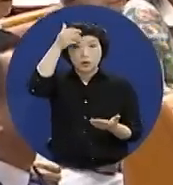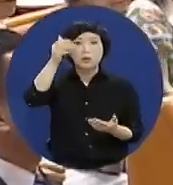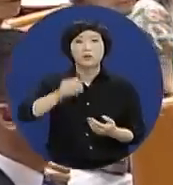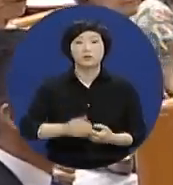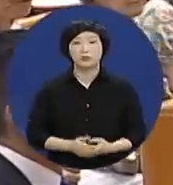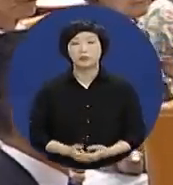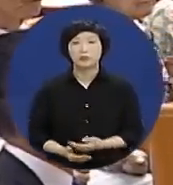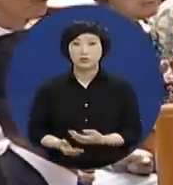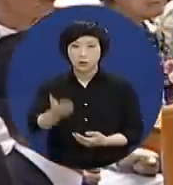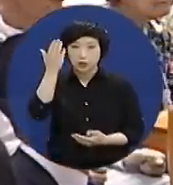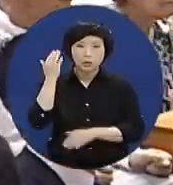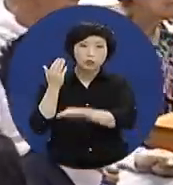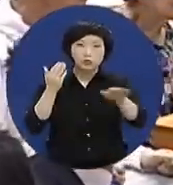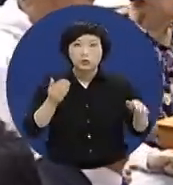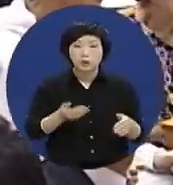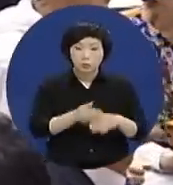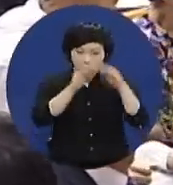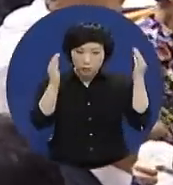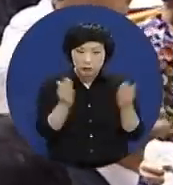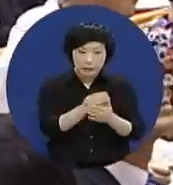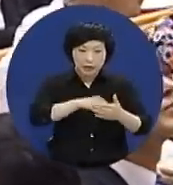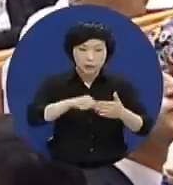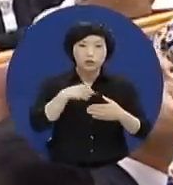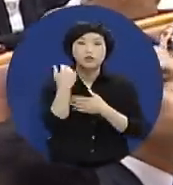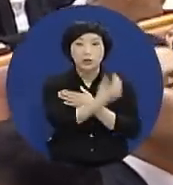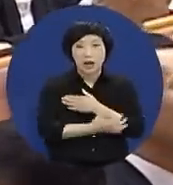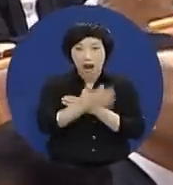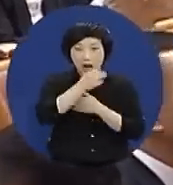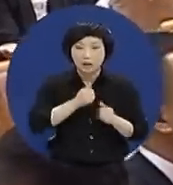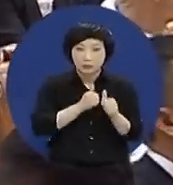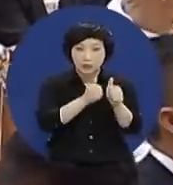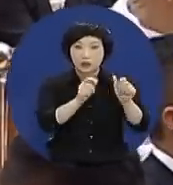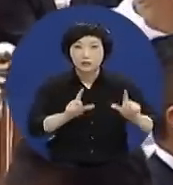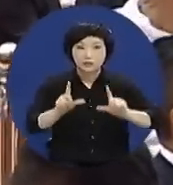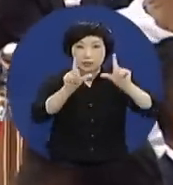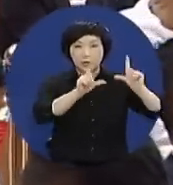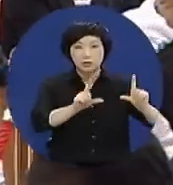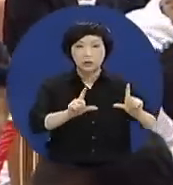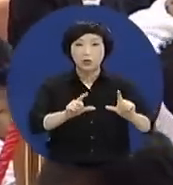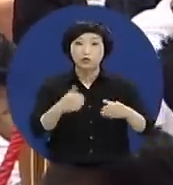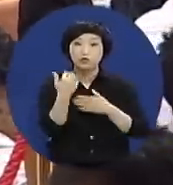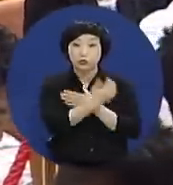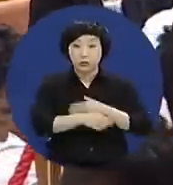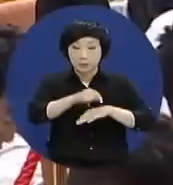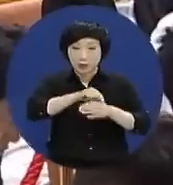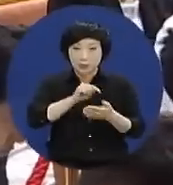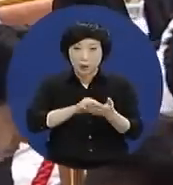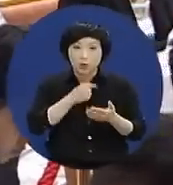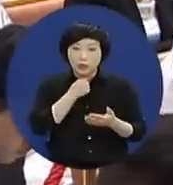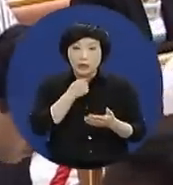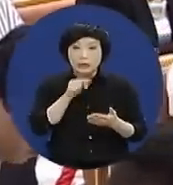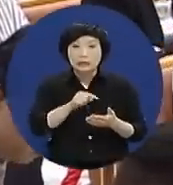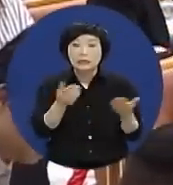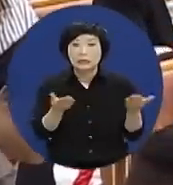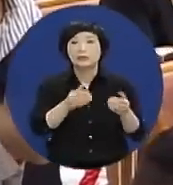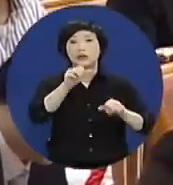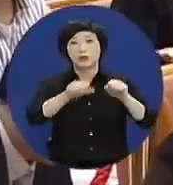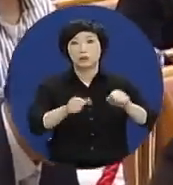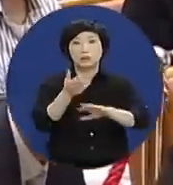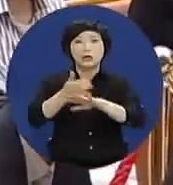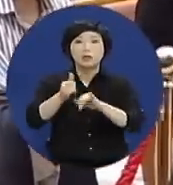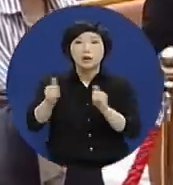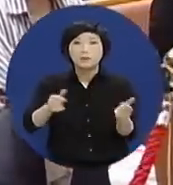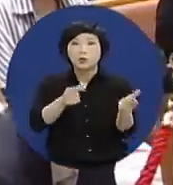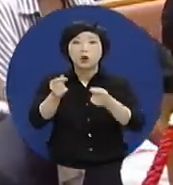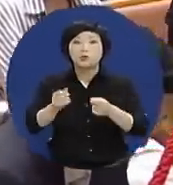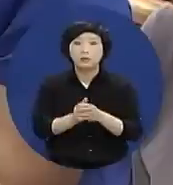順のコの中に働いている霊に従って歩んでいました私たちも皆かつては風十順の